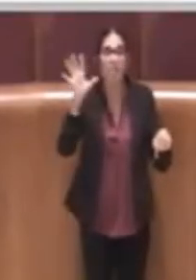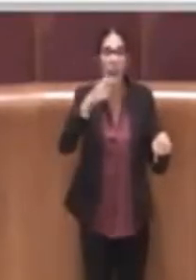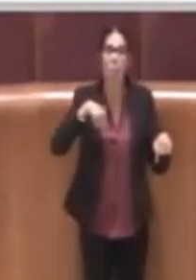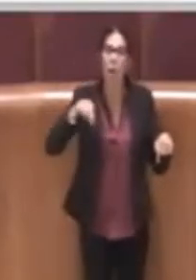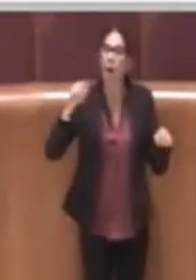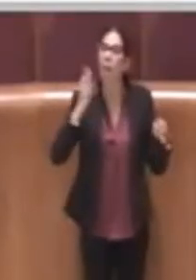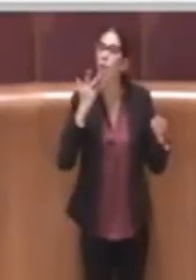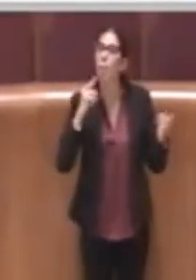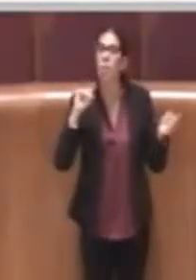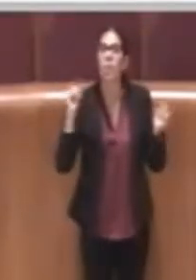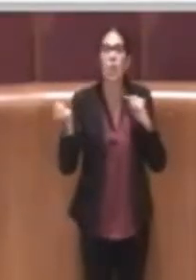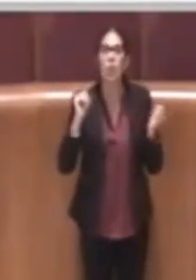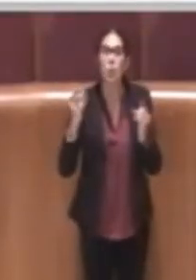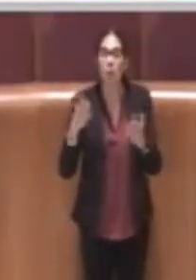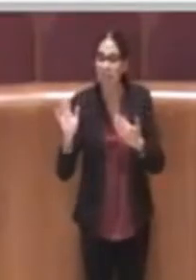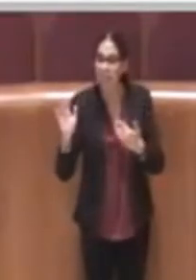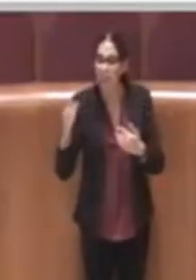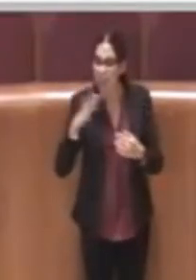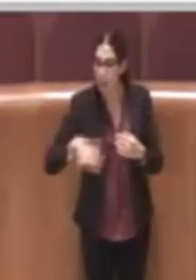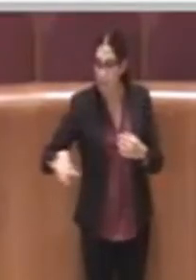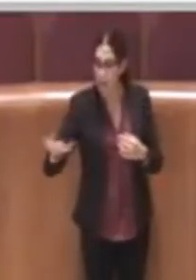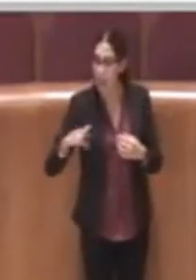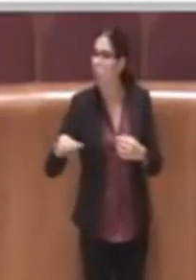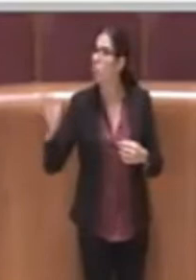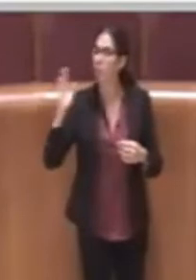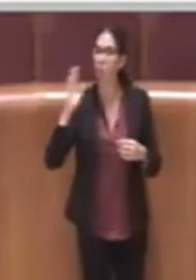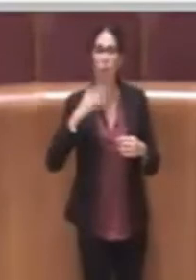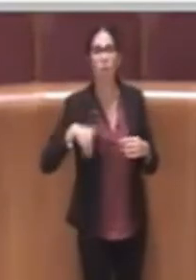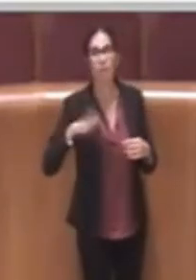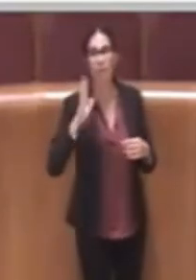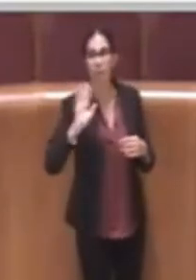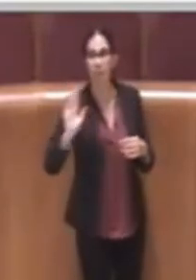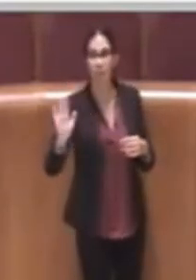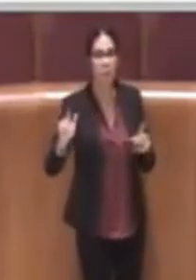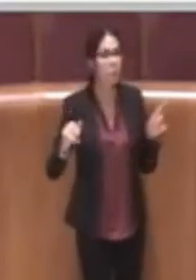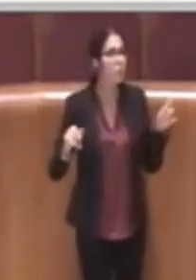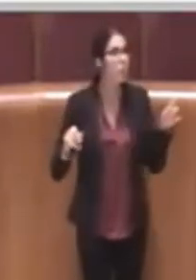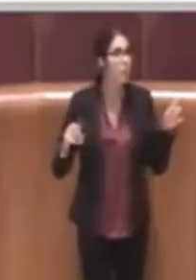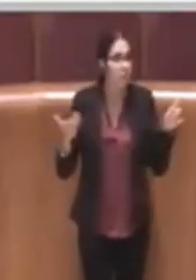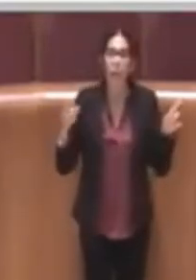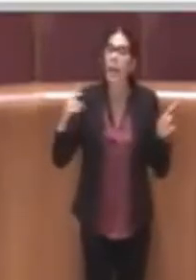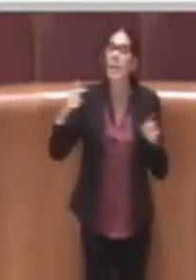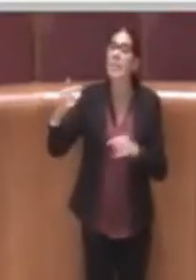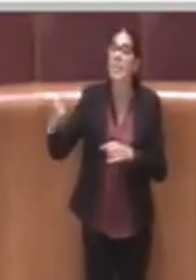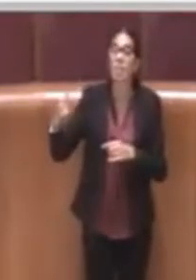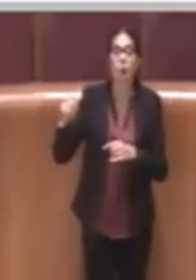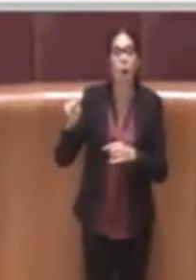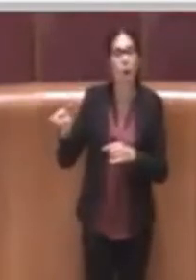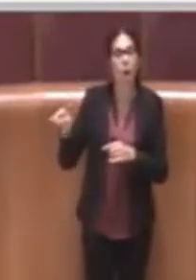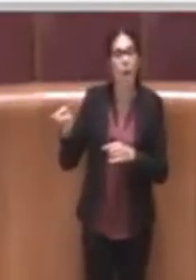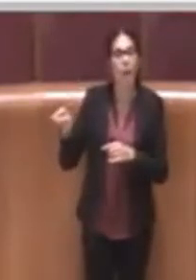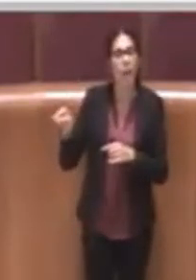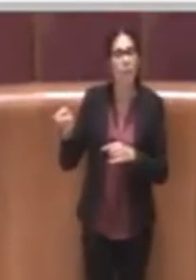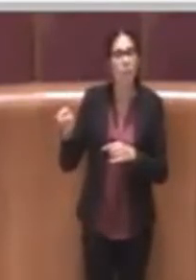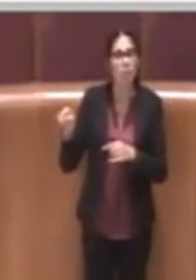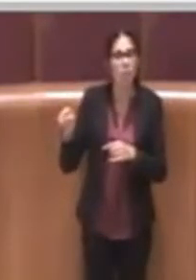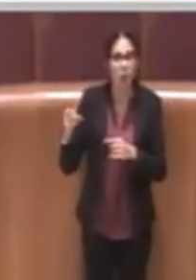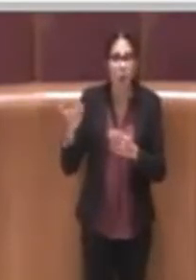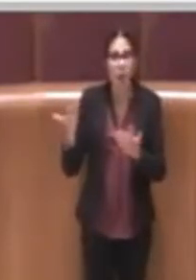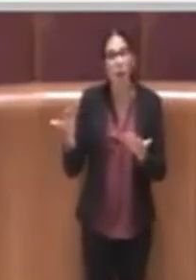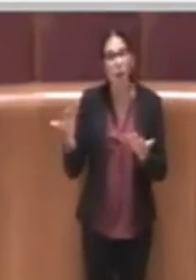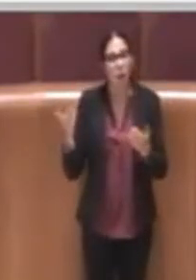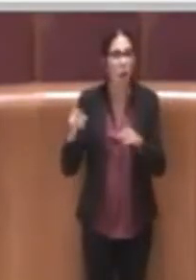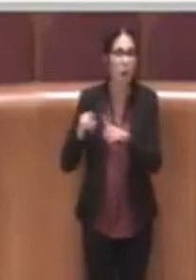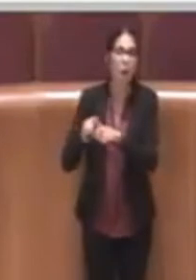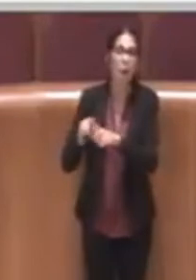della salvaguardia di un parco, consiglieri, del Tintoretto, che viene fuori dall'esigenza, così ci viene narrata e raccontata, di